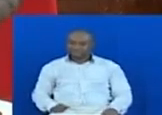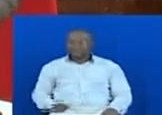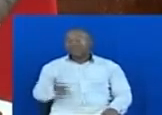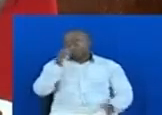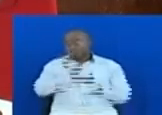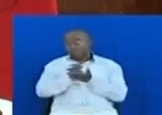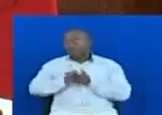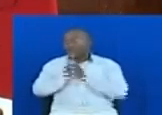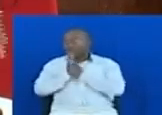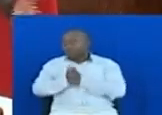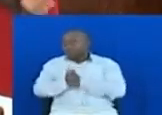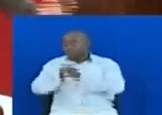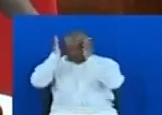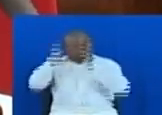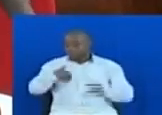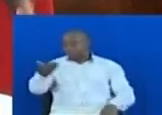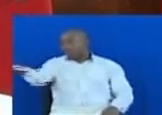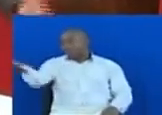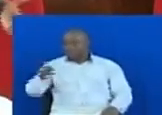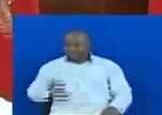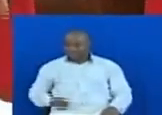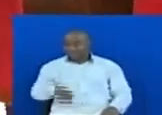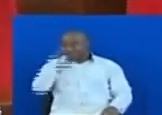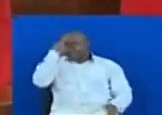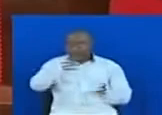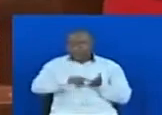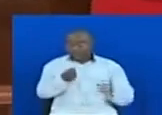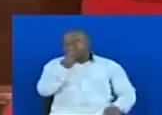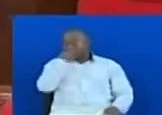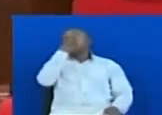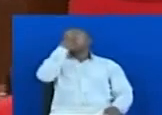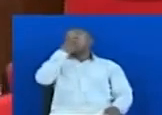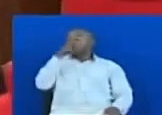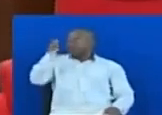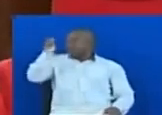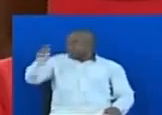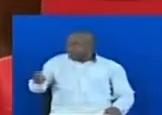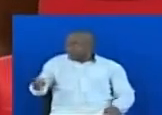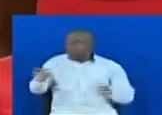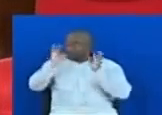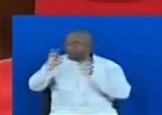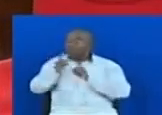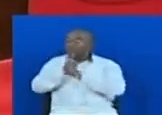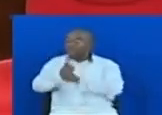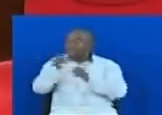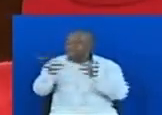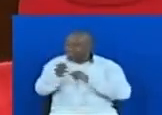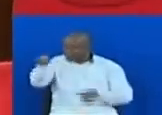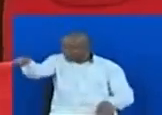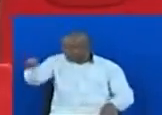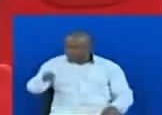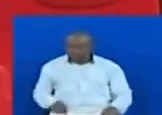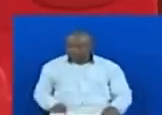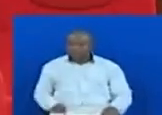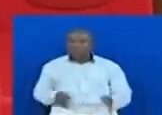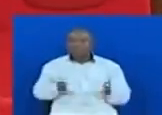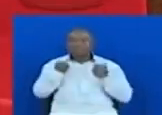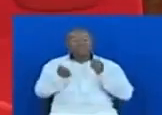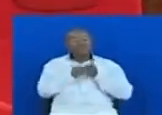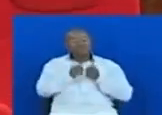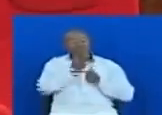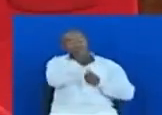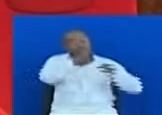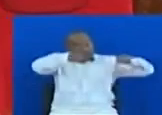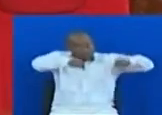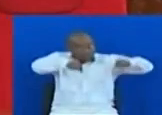Nakushukuru sana Mheshimiwa Spika, ndio maana tunajivuna kuwa na spika mwerevu na mfuatiliaji kama wewe. Sasa vitu kama hivi, Mheshimiwa